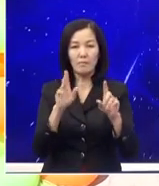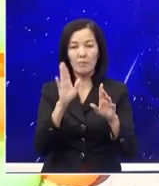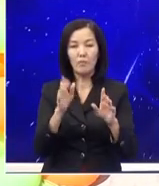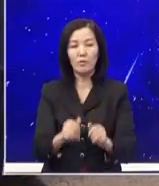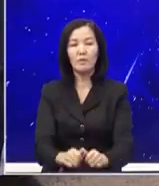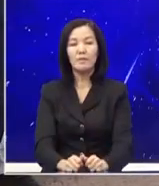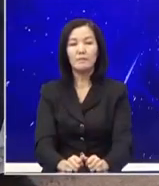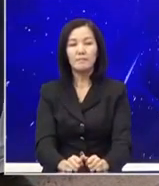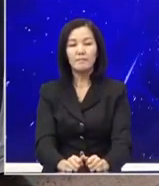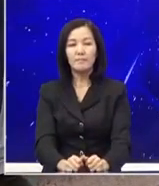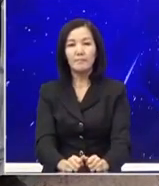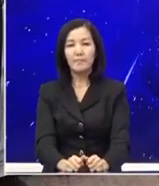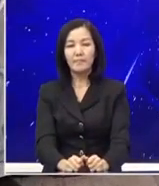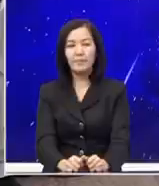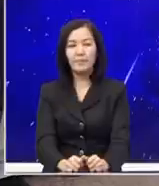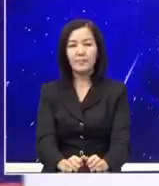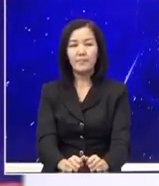мектебі.